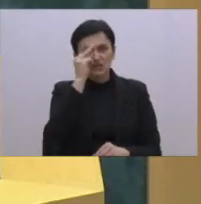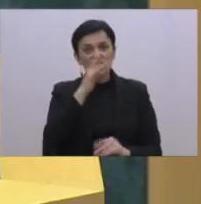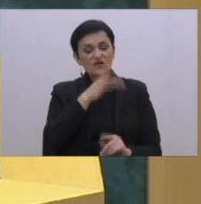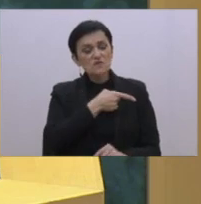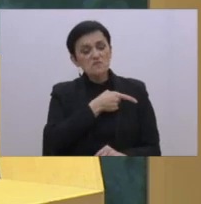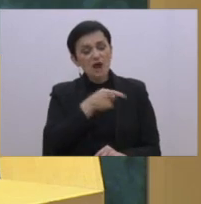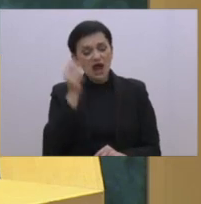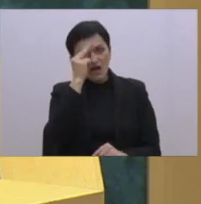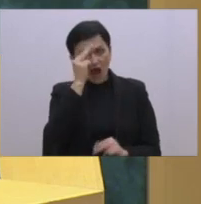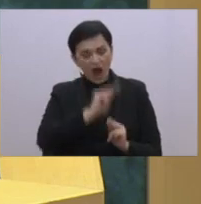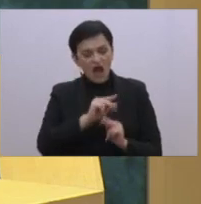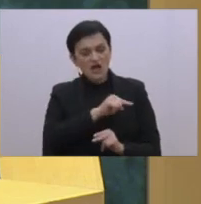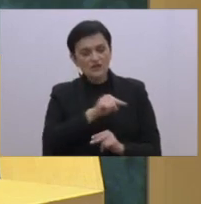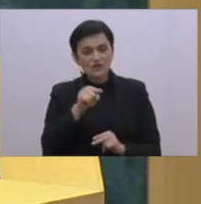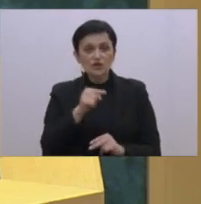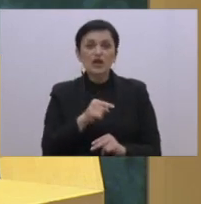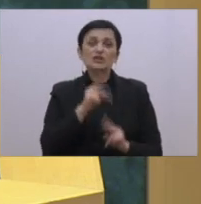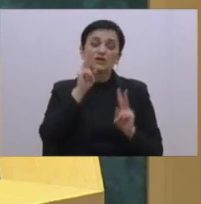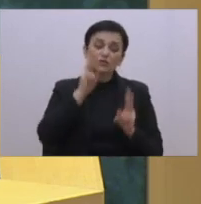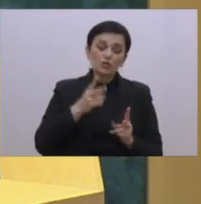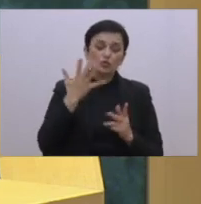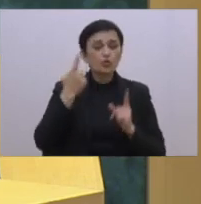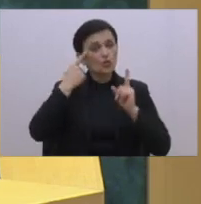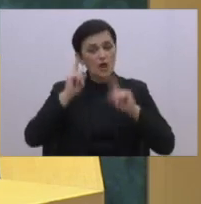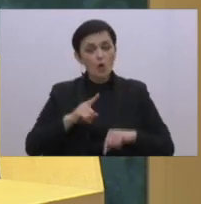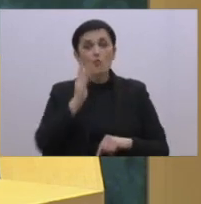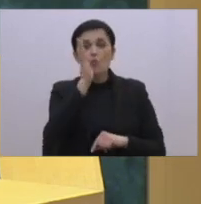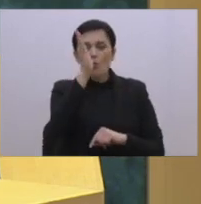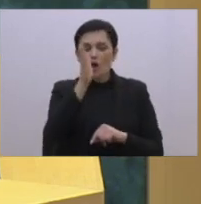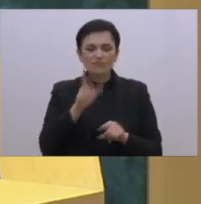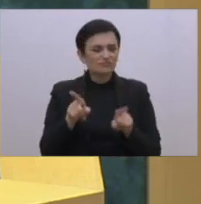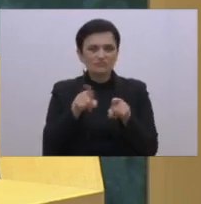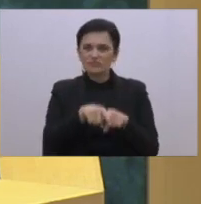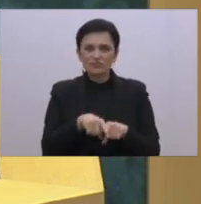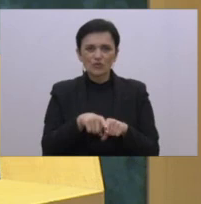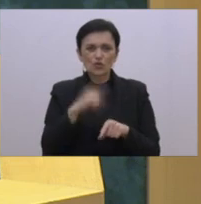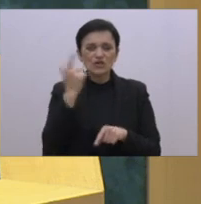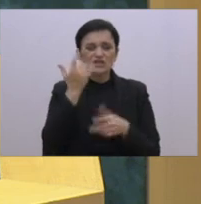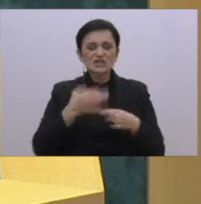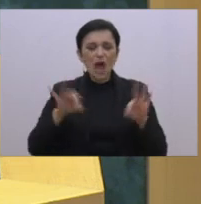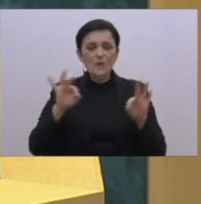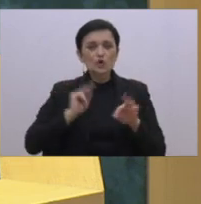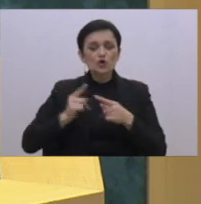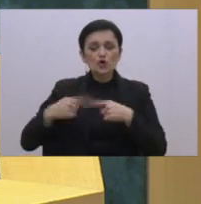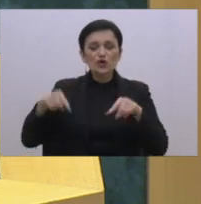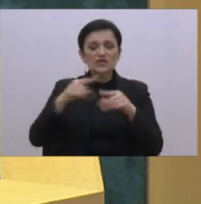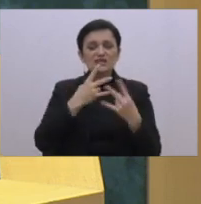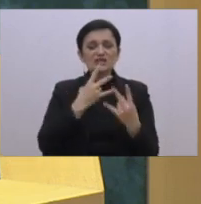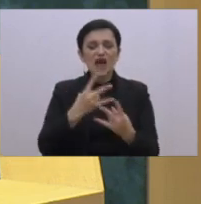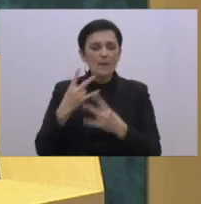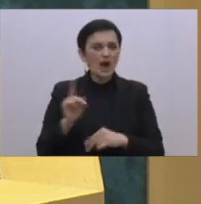პერიოდის გაკვეთილები და ნებით თუ უნებლიეთ მომავალში მაინც ნუ გახდებიან დემოკრატიული ინსტიტუტების